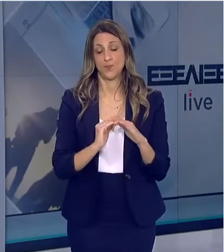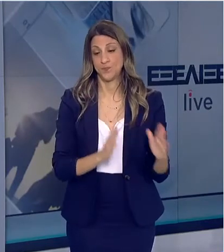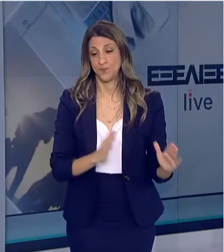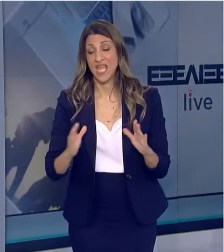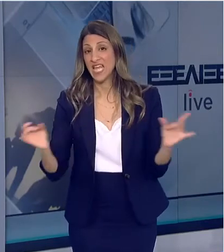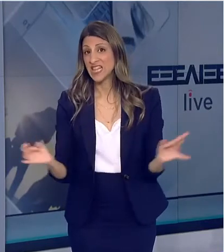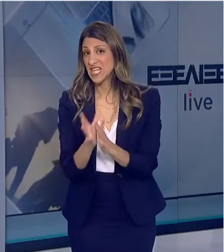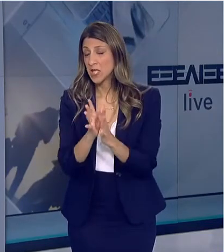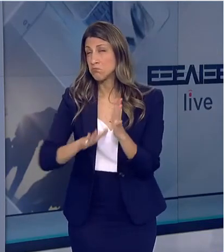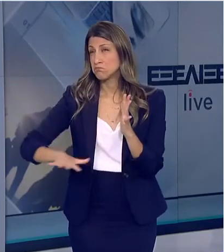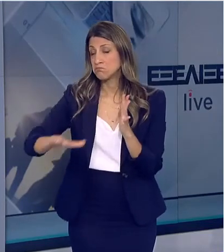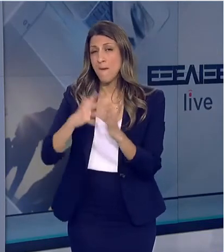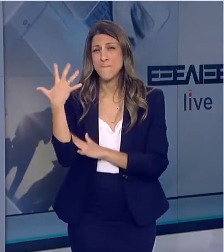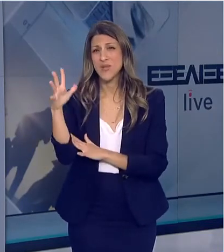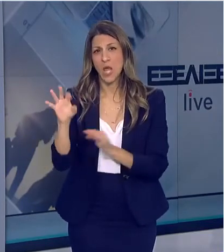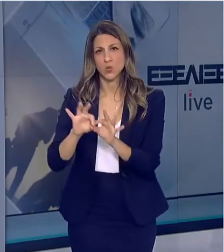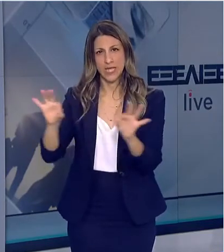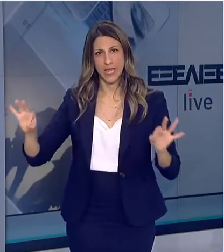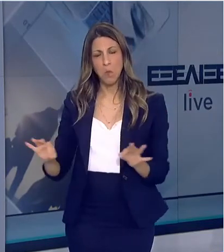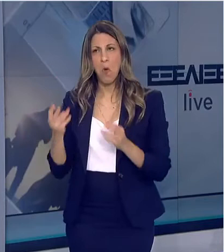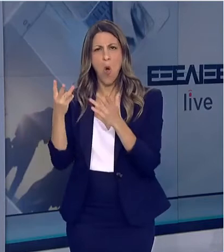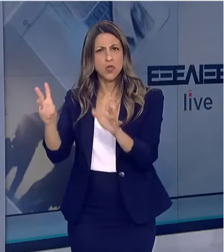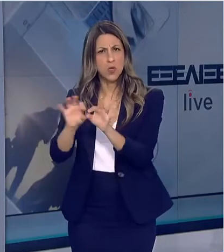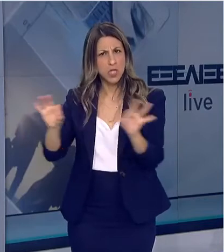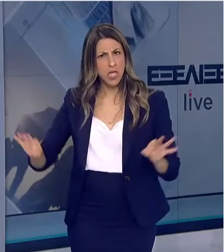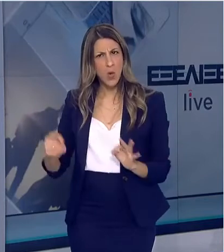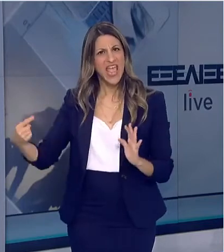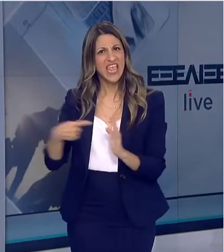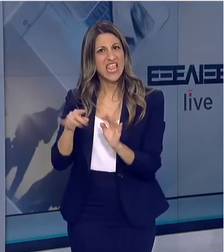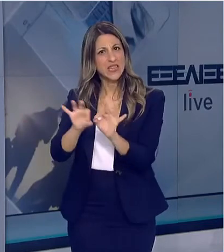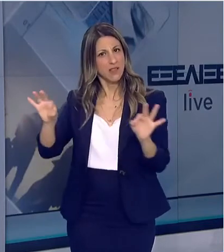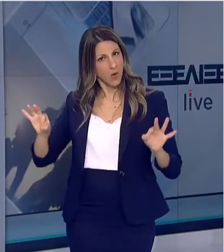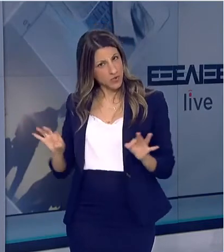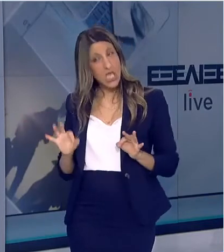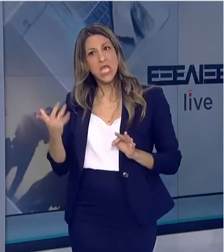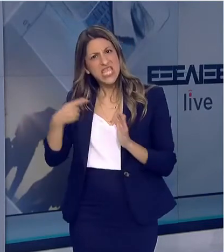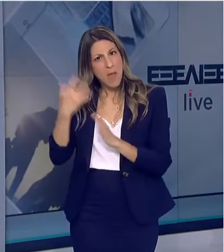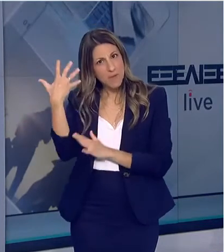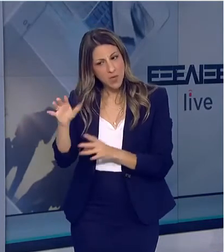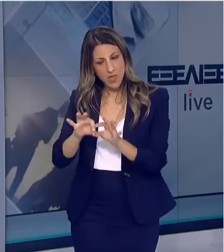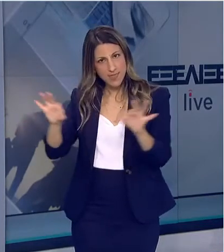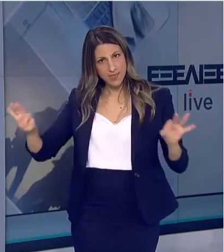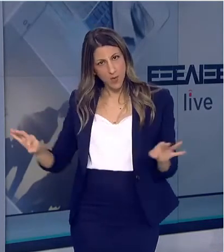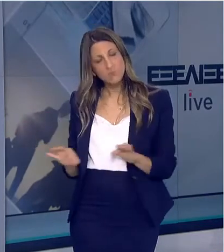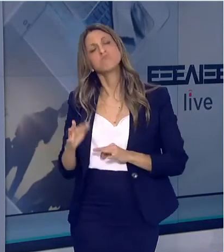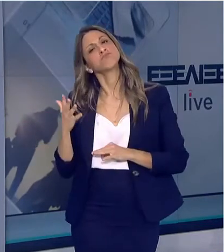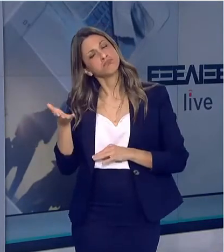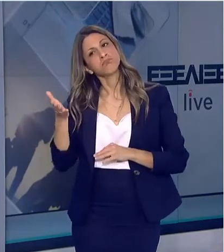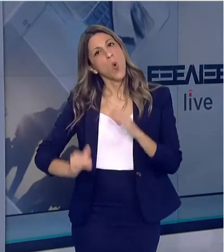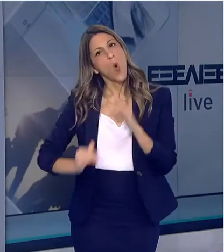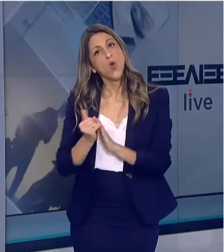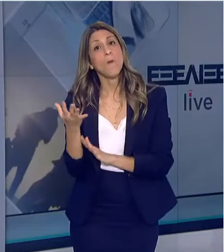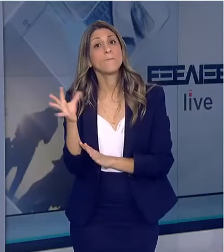χώρος λατρείας επιφάνειας 500, 800 ή 1000 ή 1500 τετραγωνικών μπορεί να δεχτεί